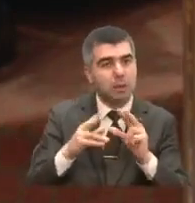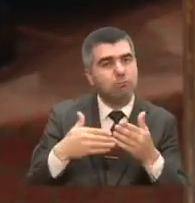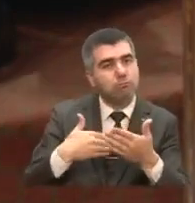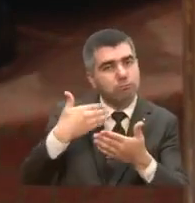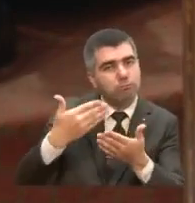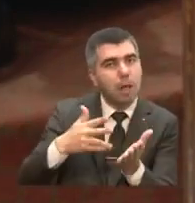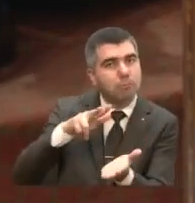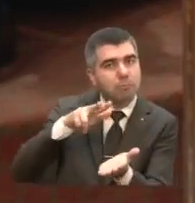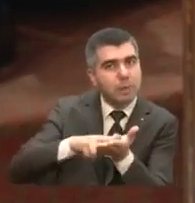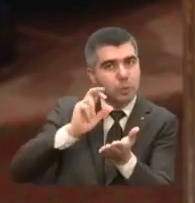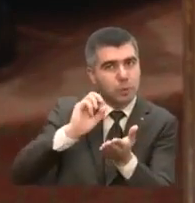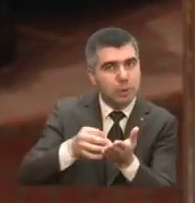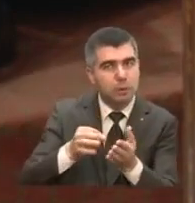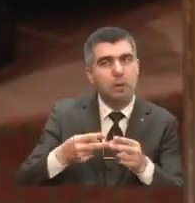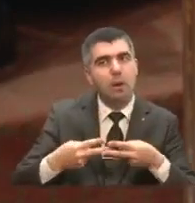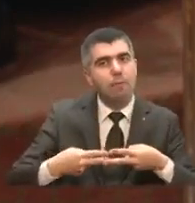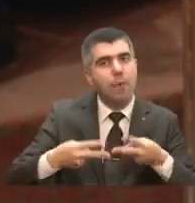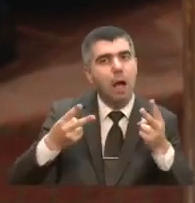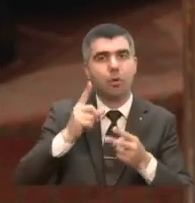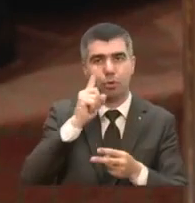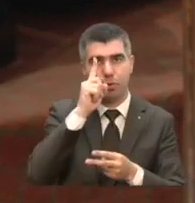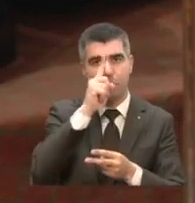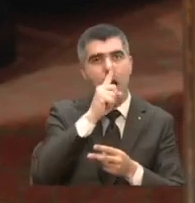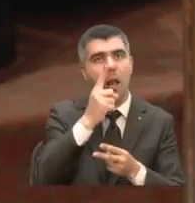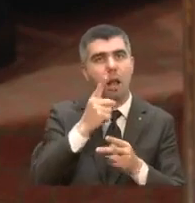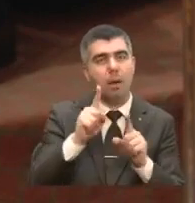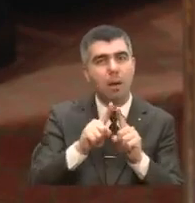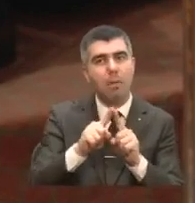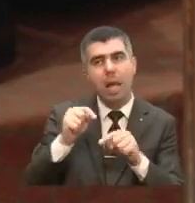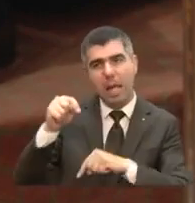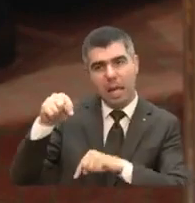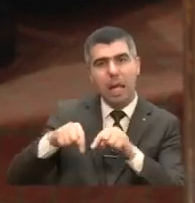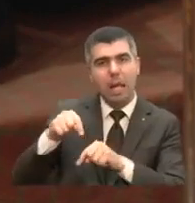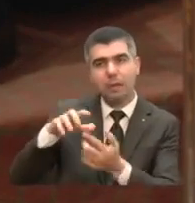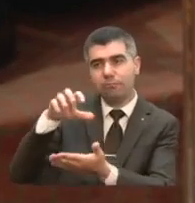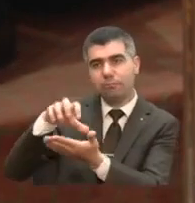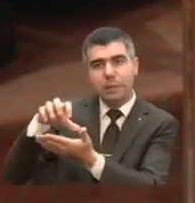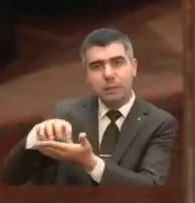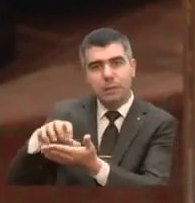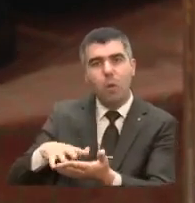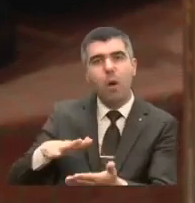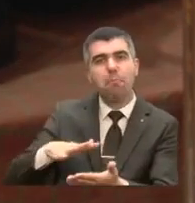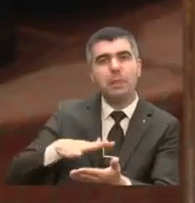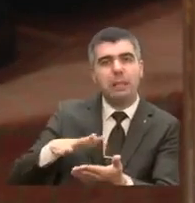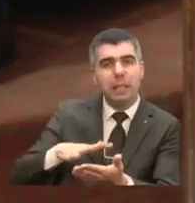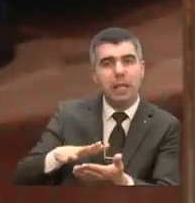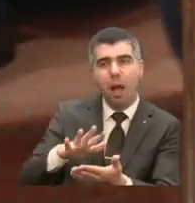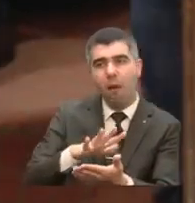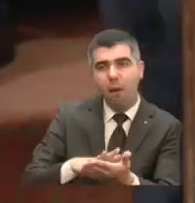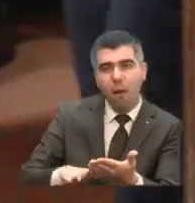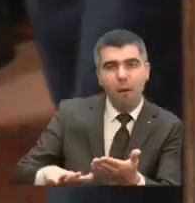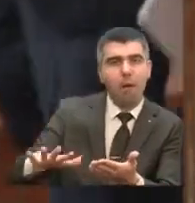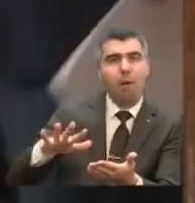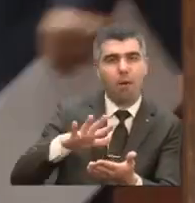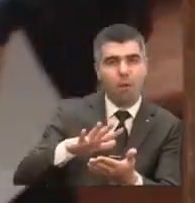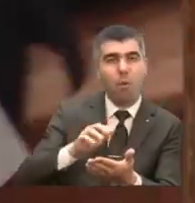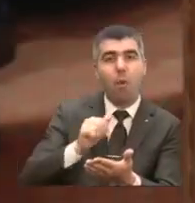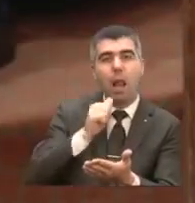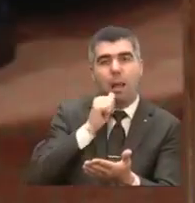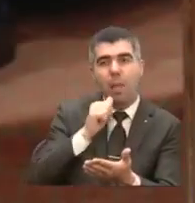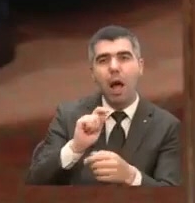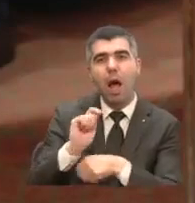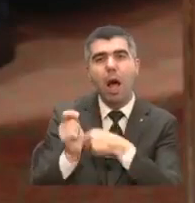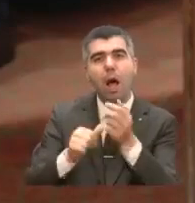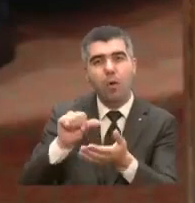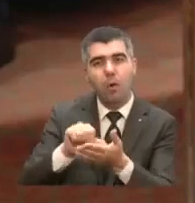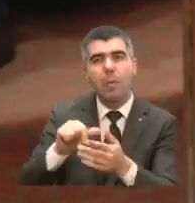الماء كبيره جدا، وهي اللي خلات ان واحد العدد ديال المناطق الحضريه واحد العدد المراكز لا تعرف خصاصا